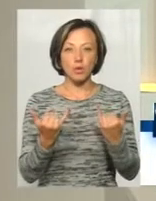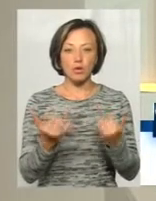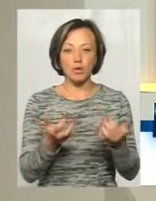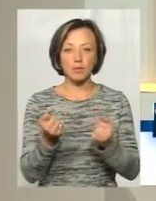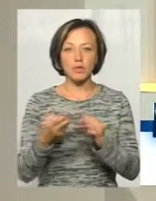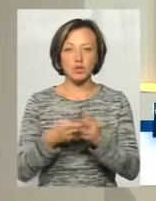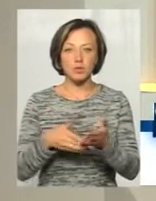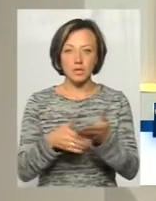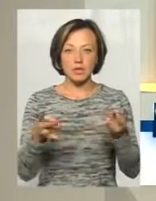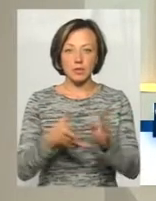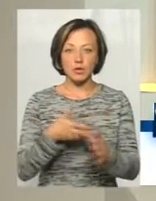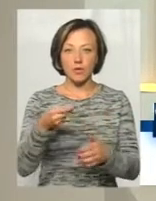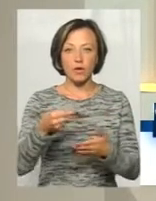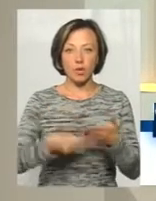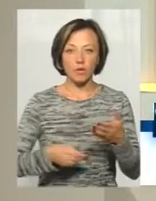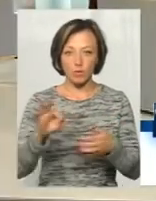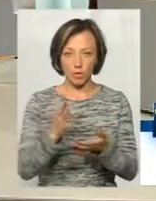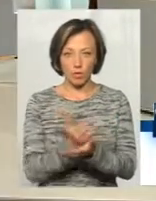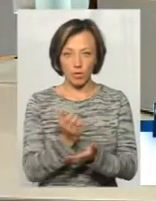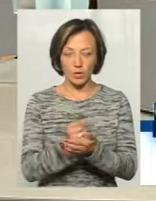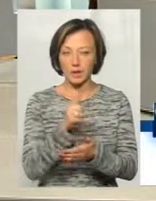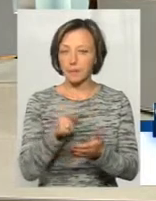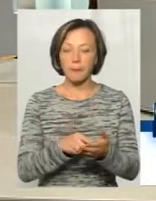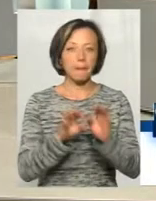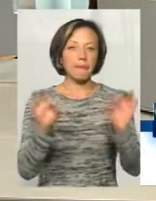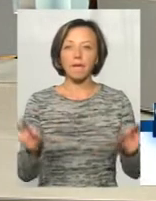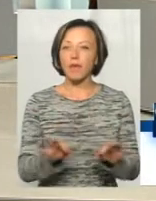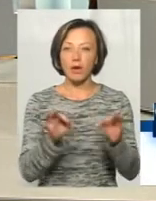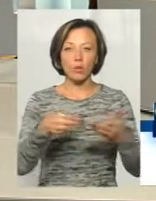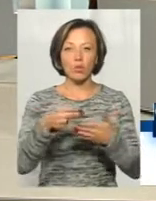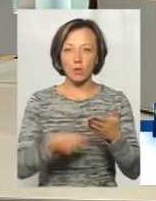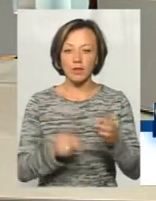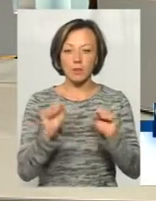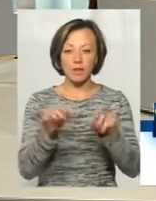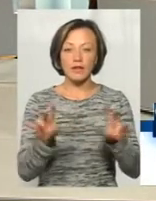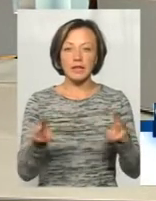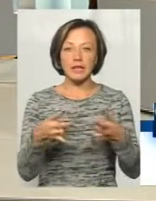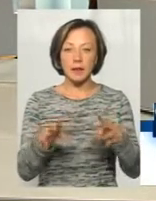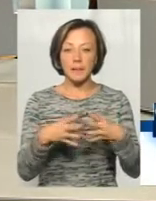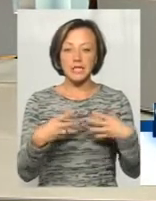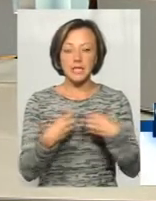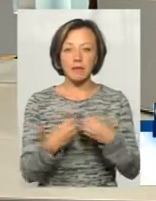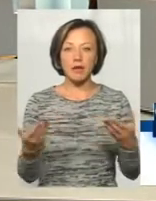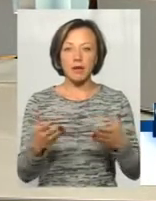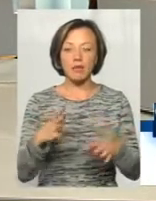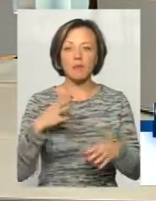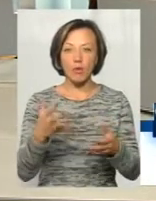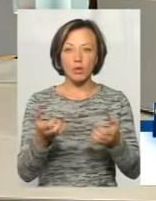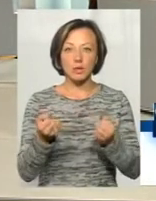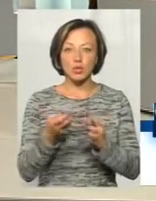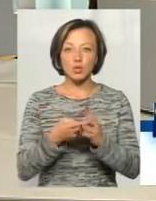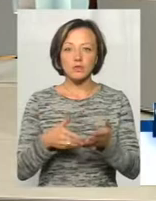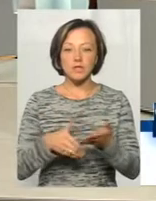отримати субсидію, треба подати довідку про доход. Ні, ні в якому разі. Ті сім'ї, які отримували субсидію